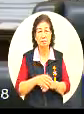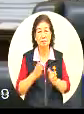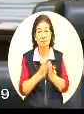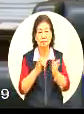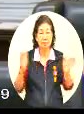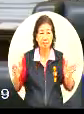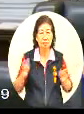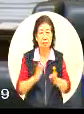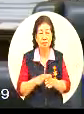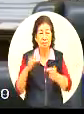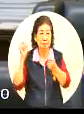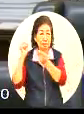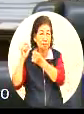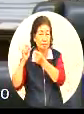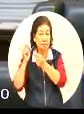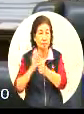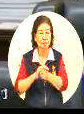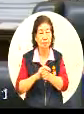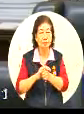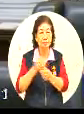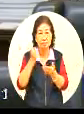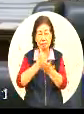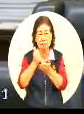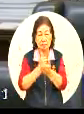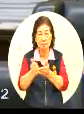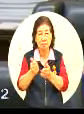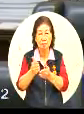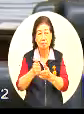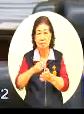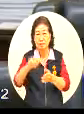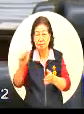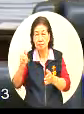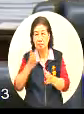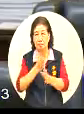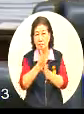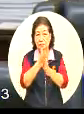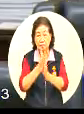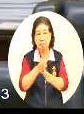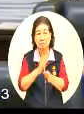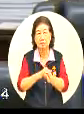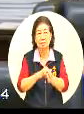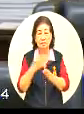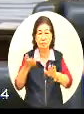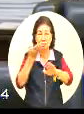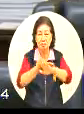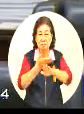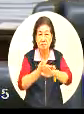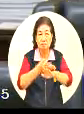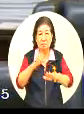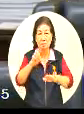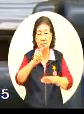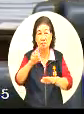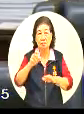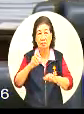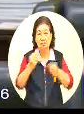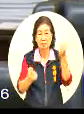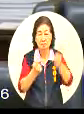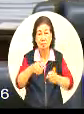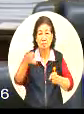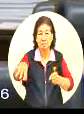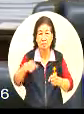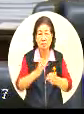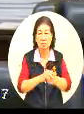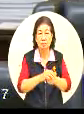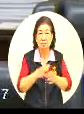邻我们这个货柜囤放区堆置厂这里哦，这是商业